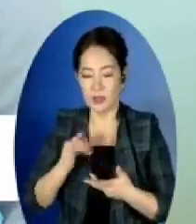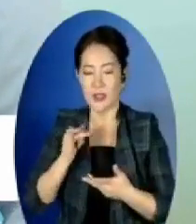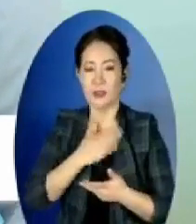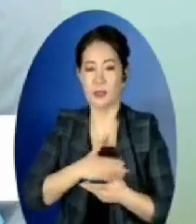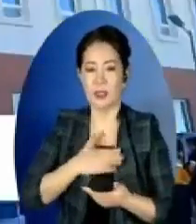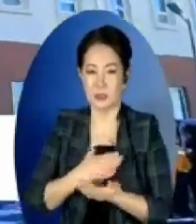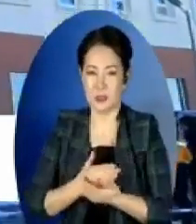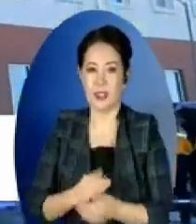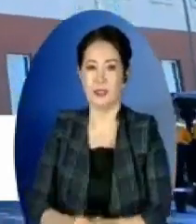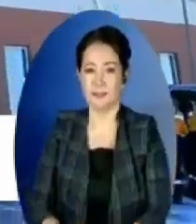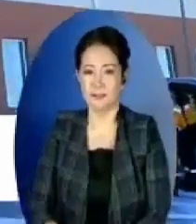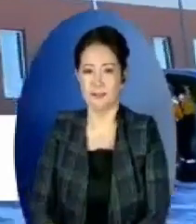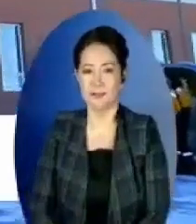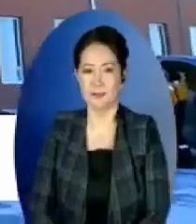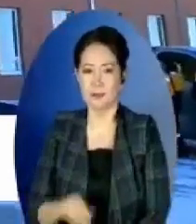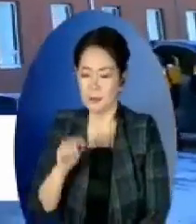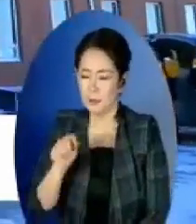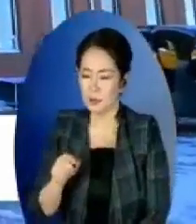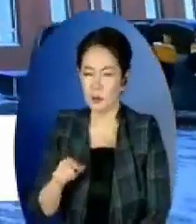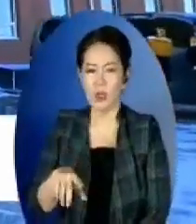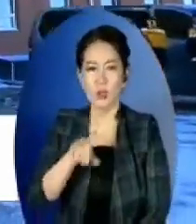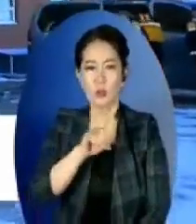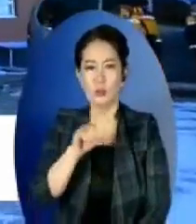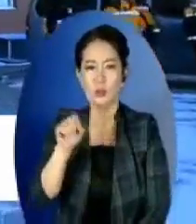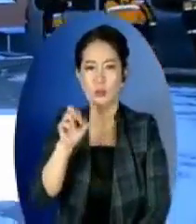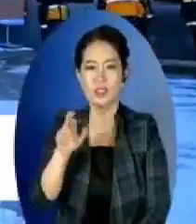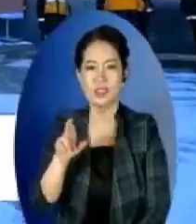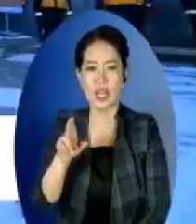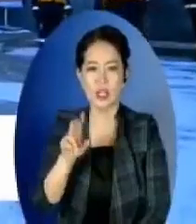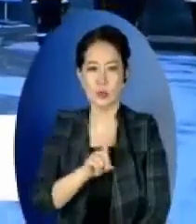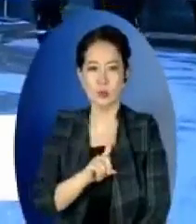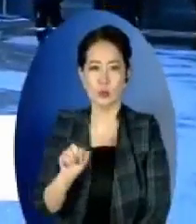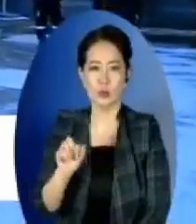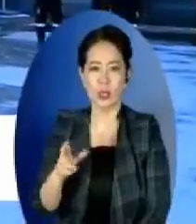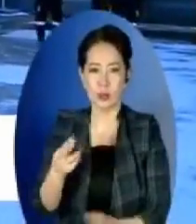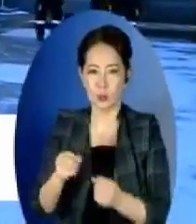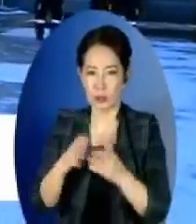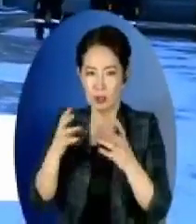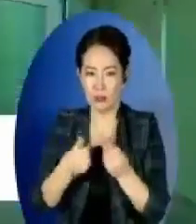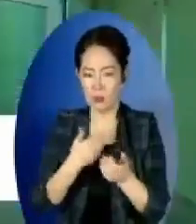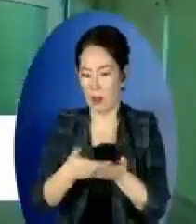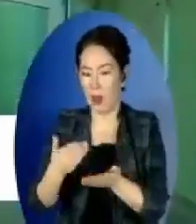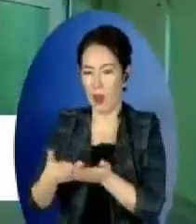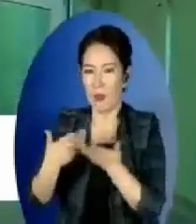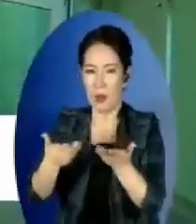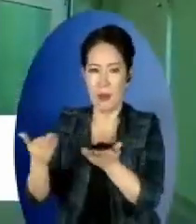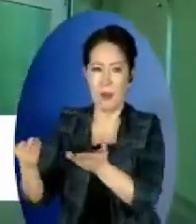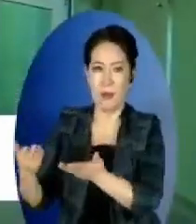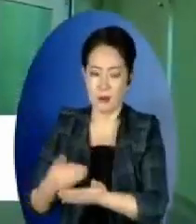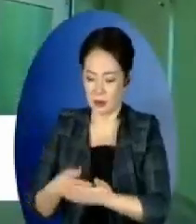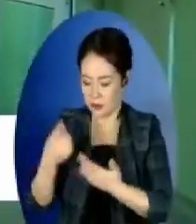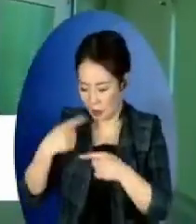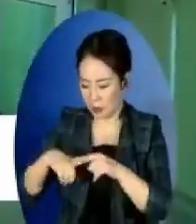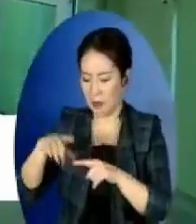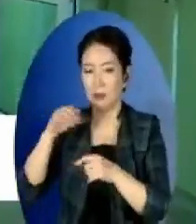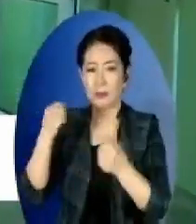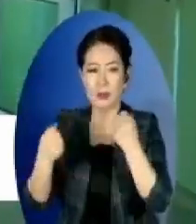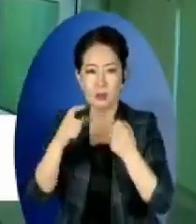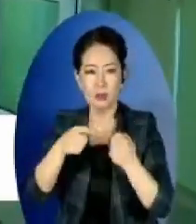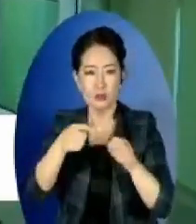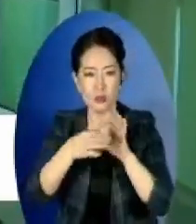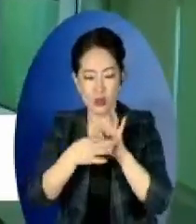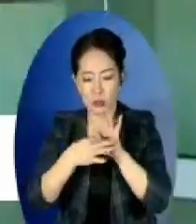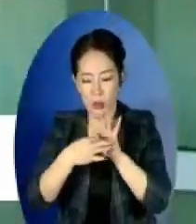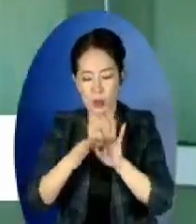одоо баярлж байна. Энэ удаад нийт 100 сая орчим төгрөгийн бүтээгдэхүүнийг жолооч нарт өгсөн байна. Цаашдаа ч компаниас тээврийн эрхлэгчдтэй